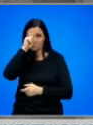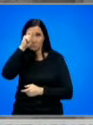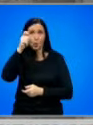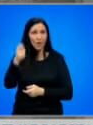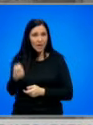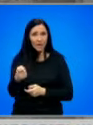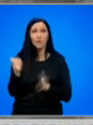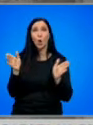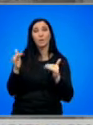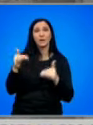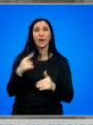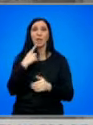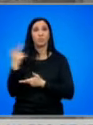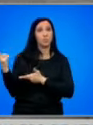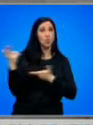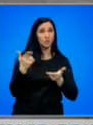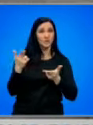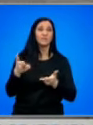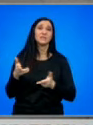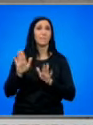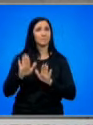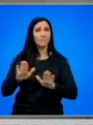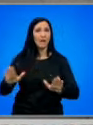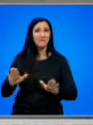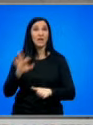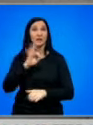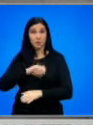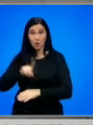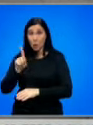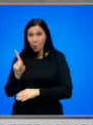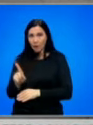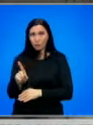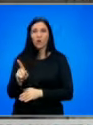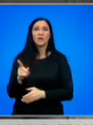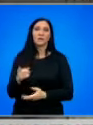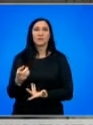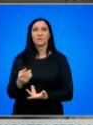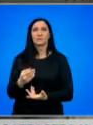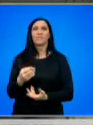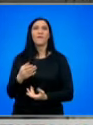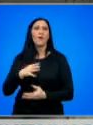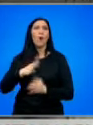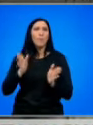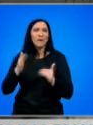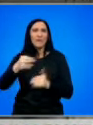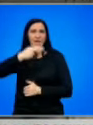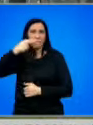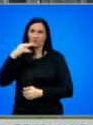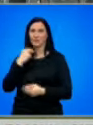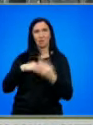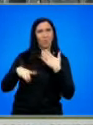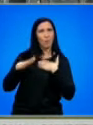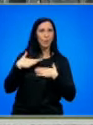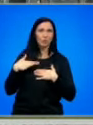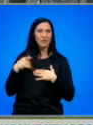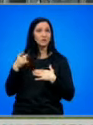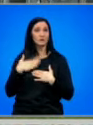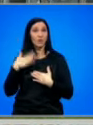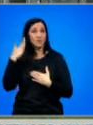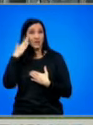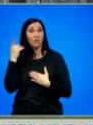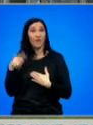толерирани и определени доставки са били забавени, в резултат на което са били облагодетелствани определени фирми. Това от своя страна